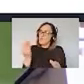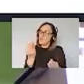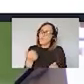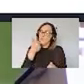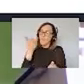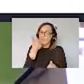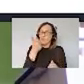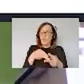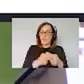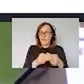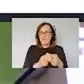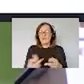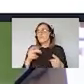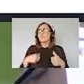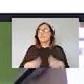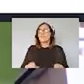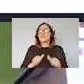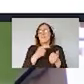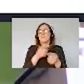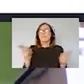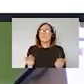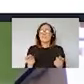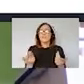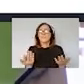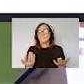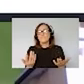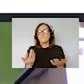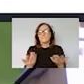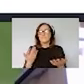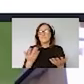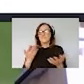też nie chciałabym, żebyśmy się tutaj